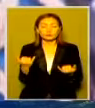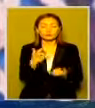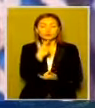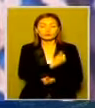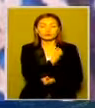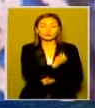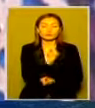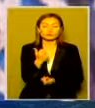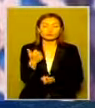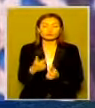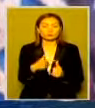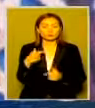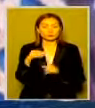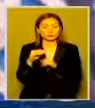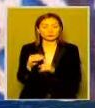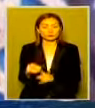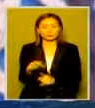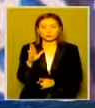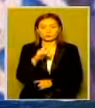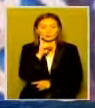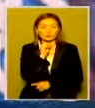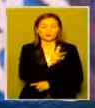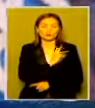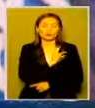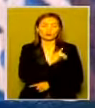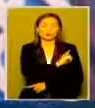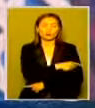сарбаздарымыз сол батырлардың ізін басқан жастар барын мақтан тұтамыз.